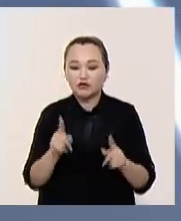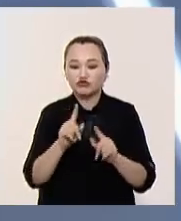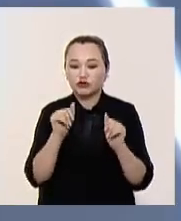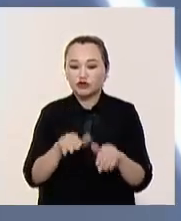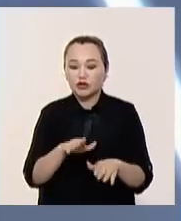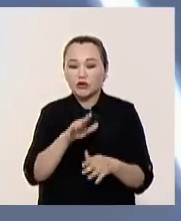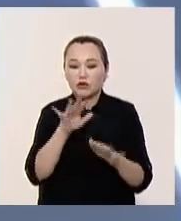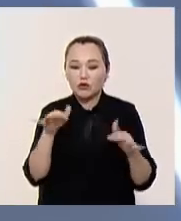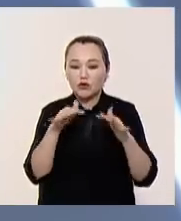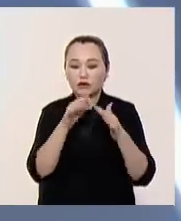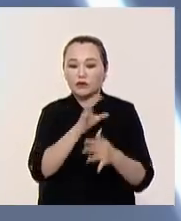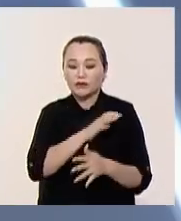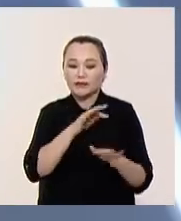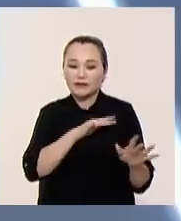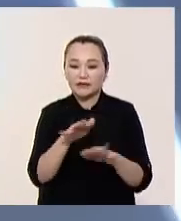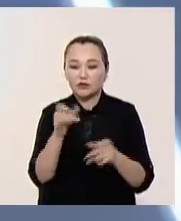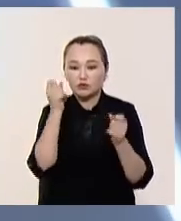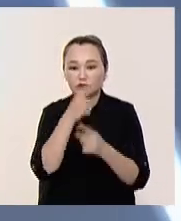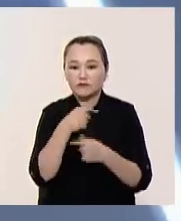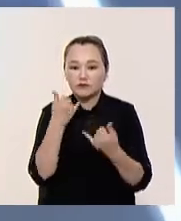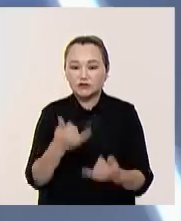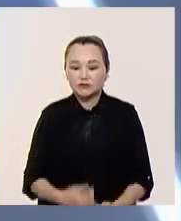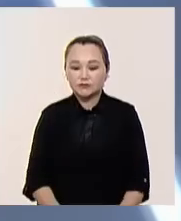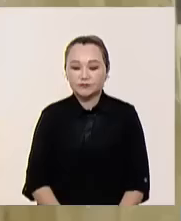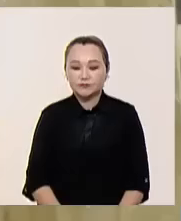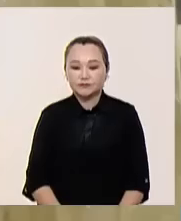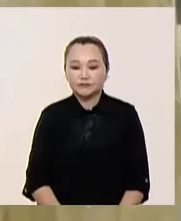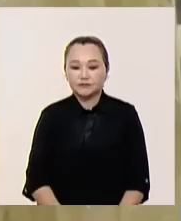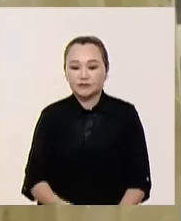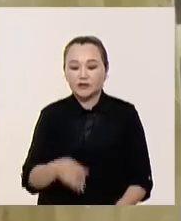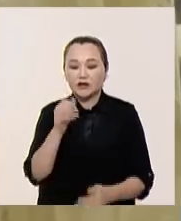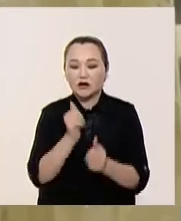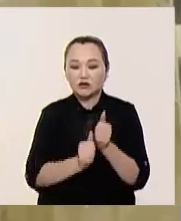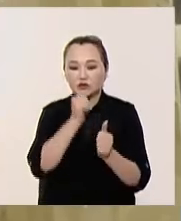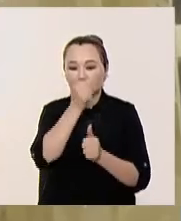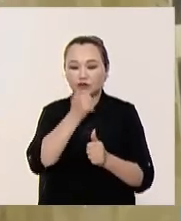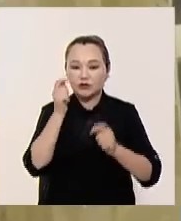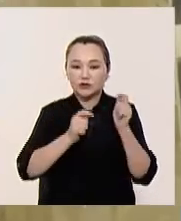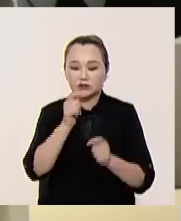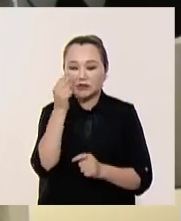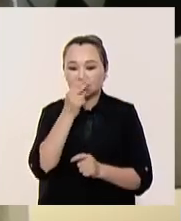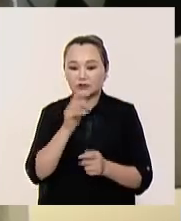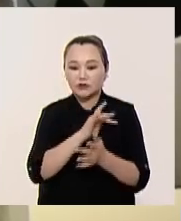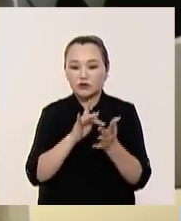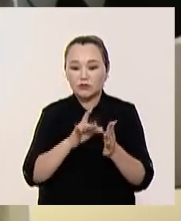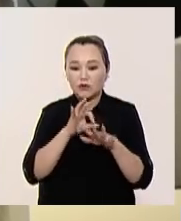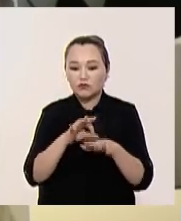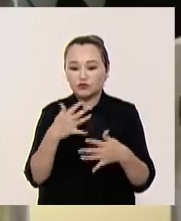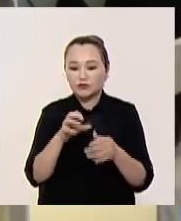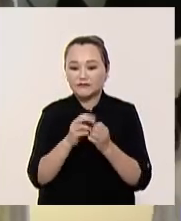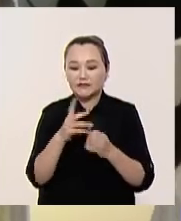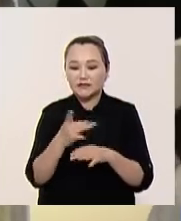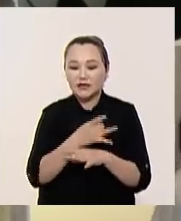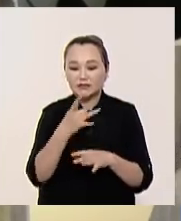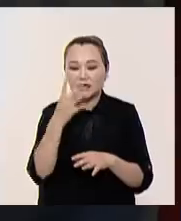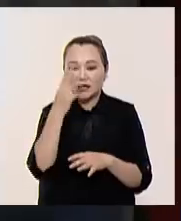эксперты горно-обогатительного дела, узнавал Елеман Раймбеков. Ежегодный конгресс в Нур-Султане проводится уже 12-й раз.